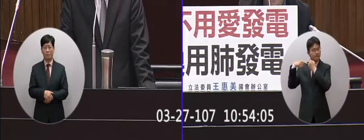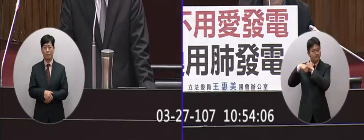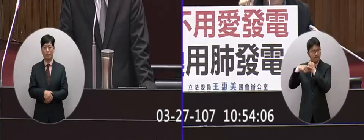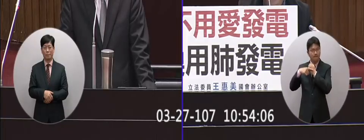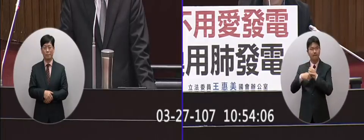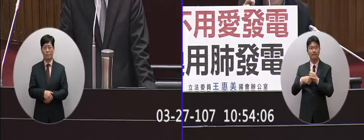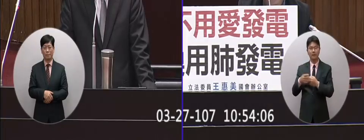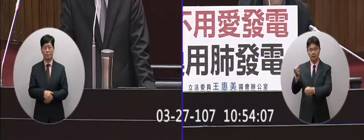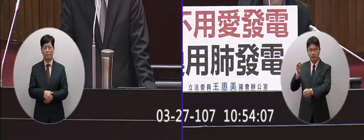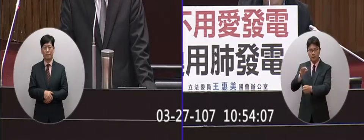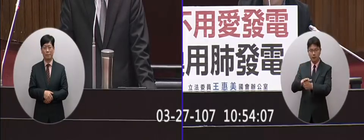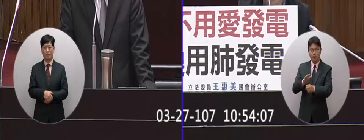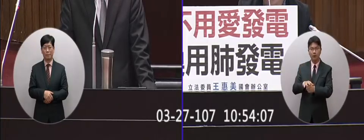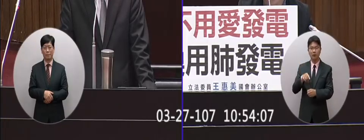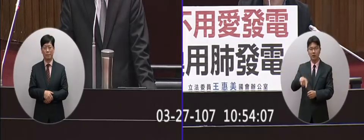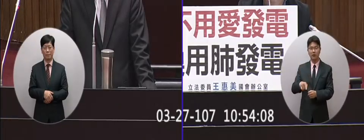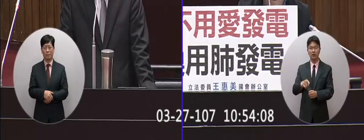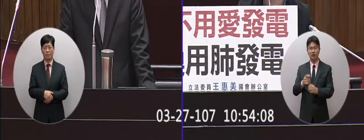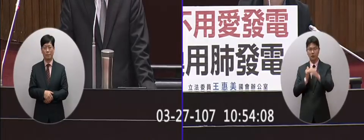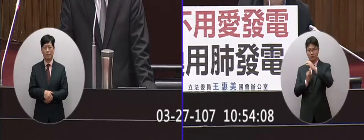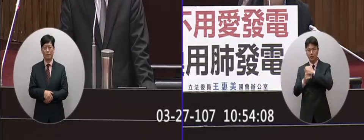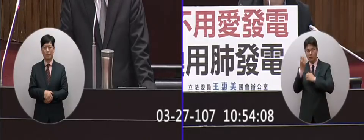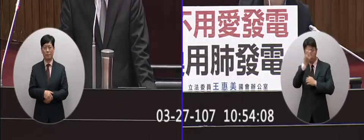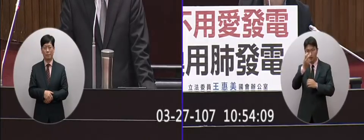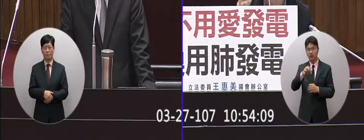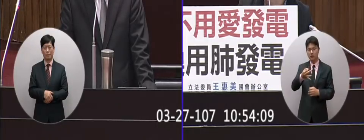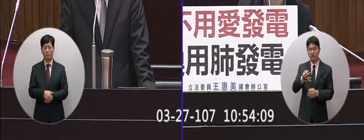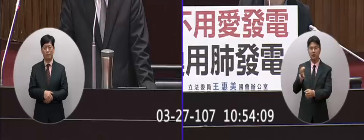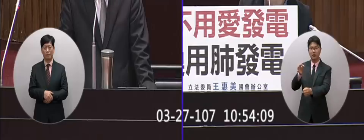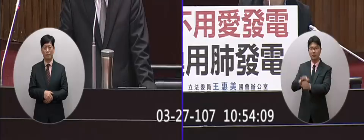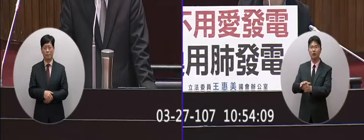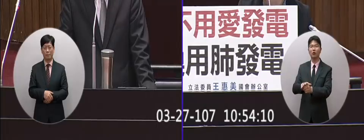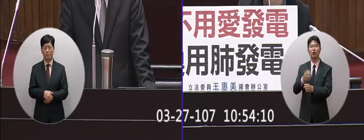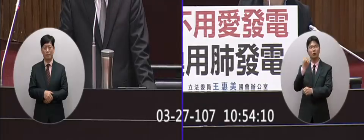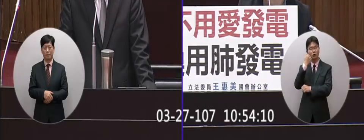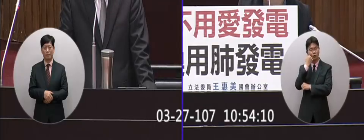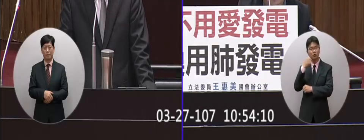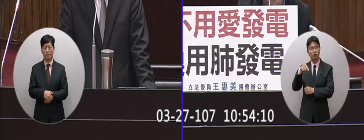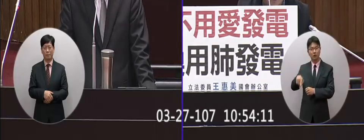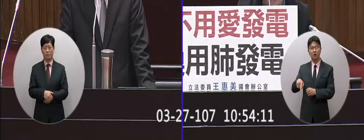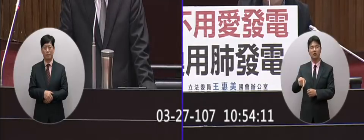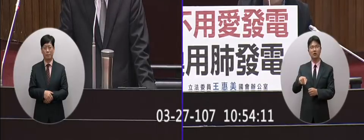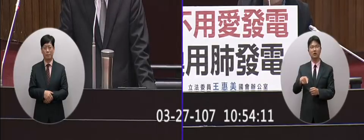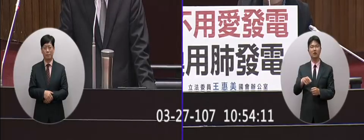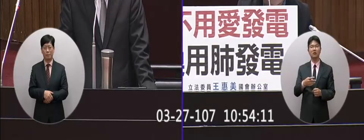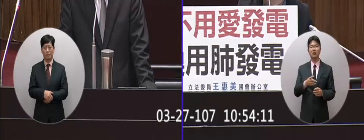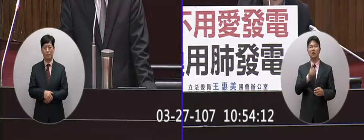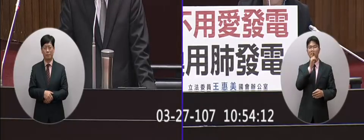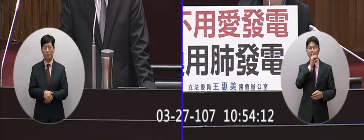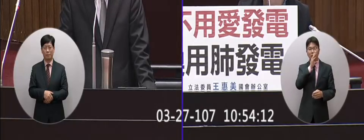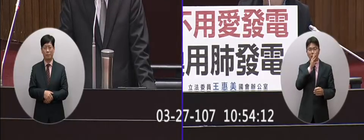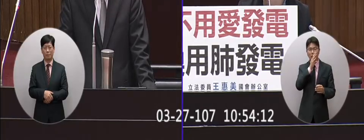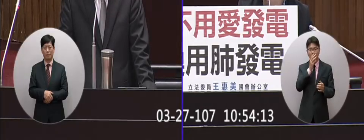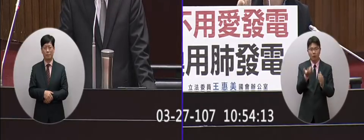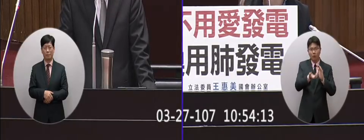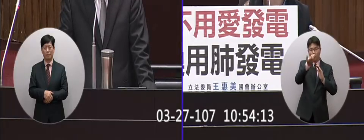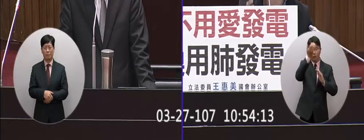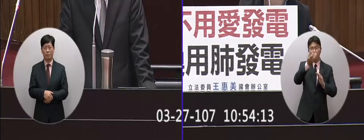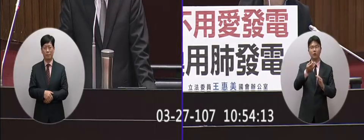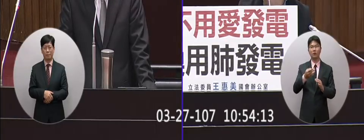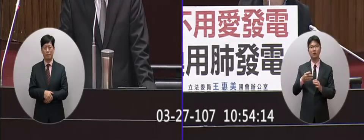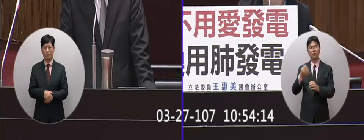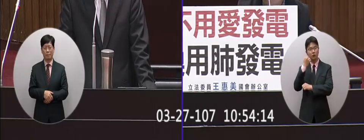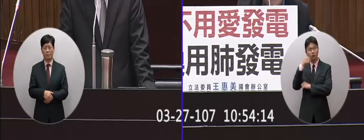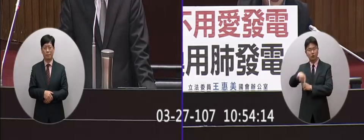这些所谓的低剂量电脑扫描的一个费用，给予我们这些饱受中火危害的乡亲的